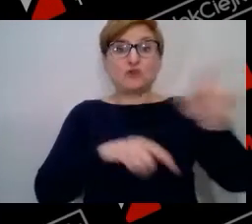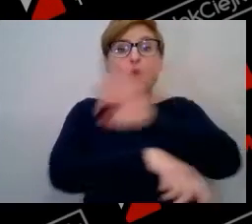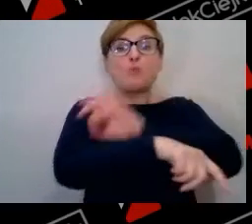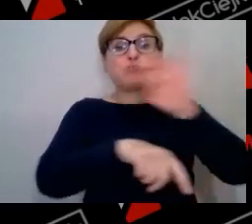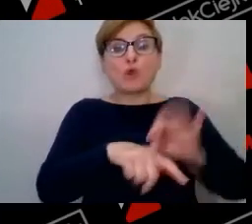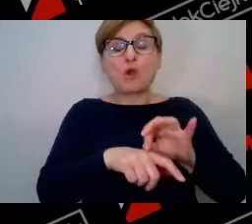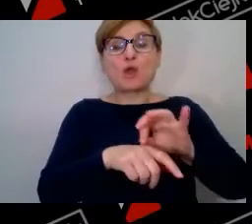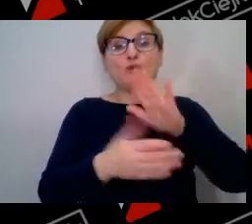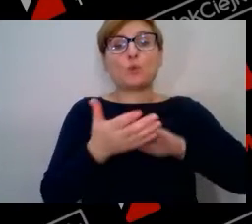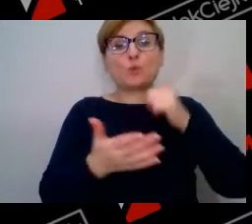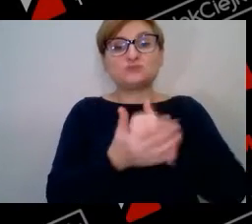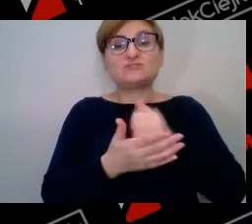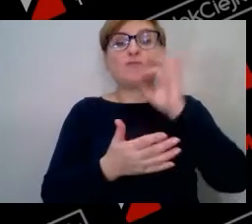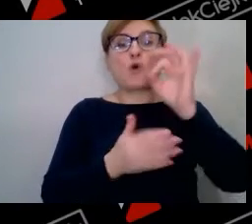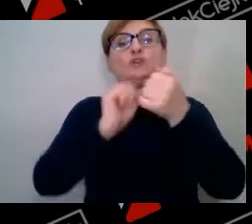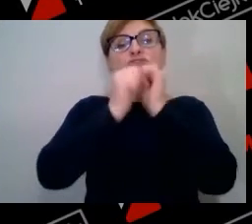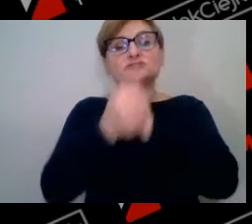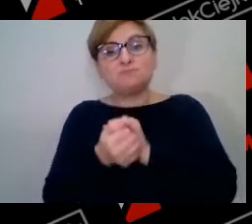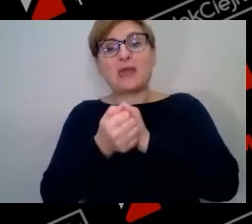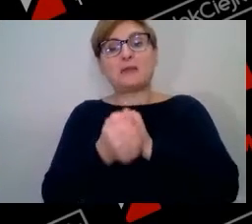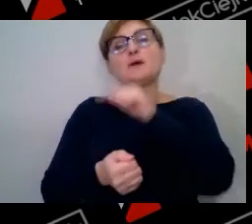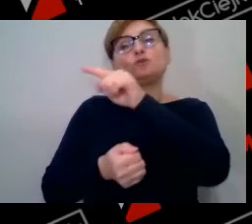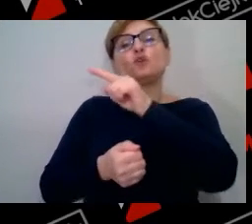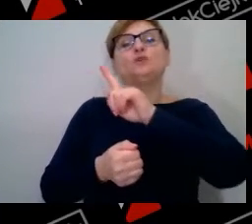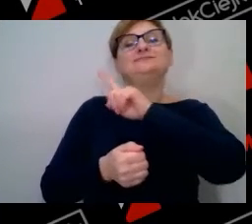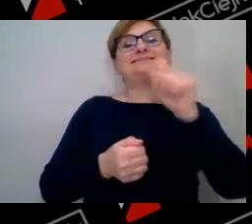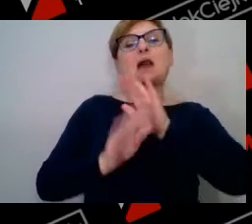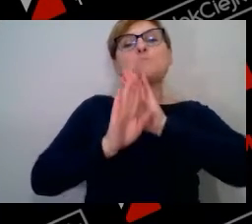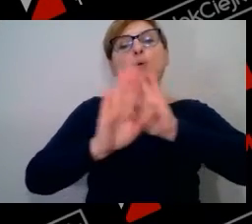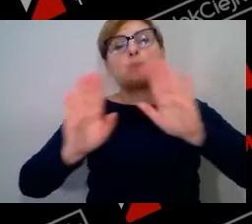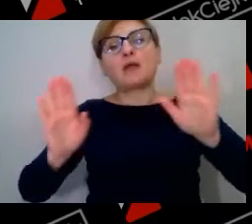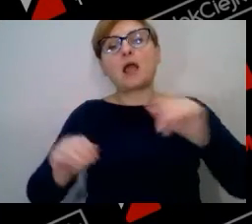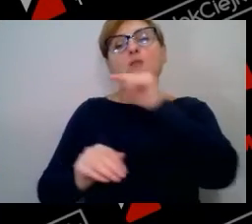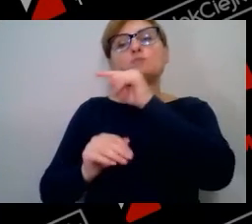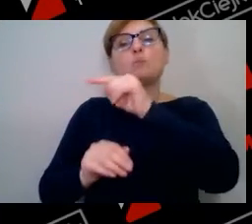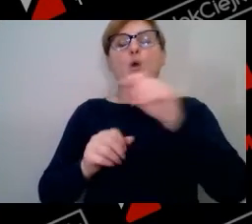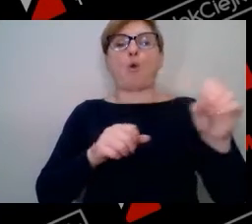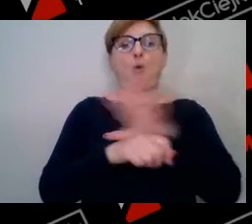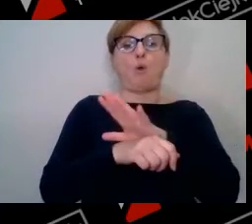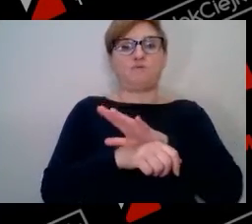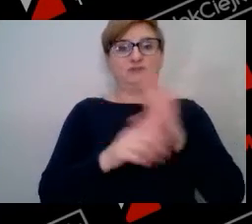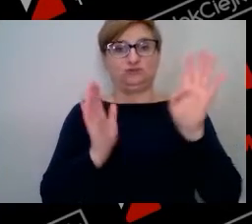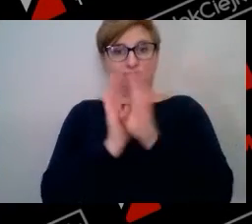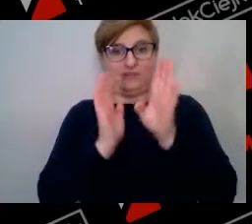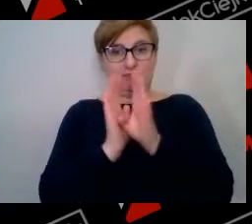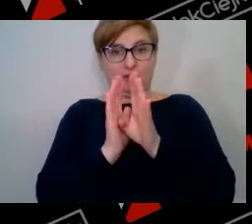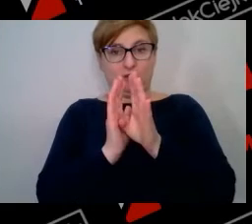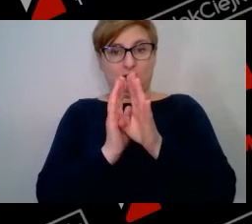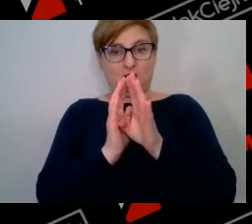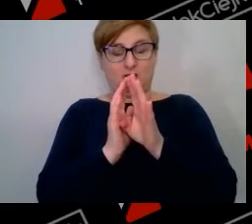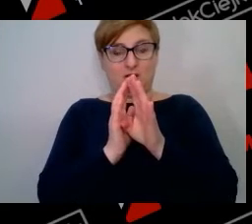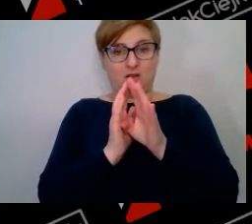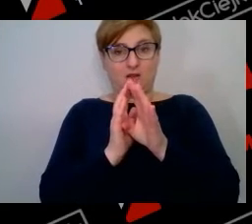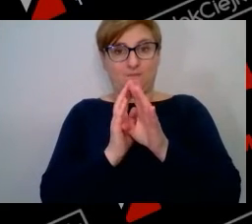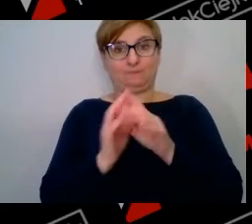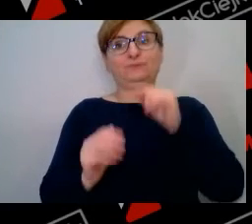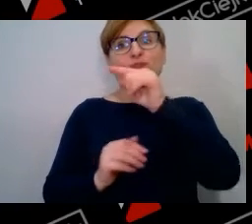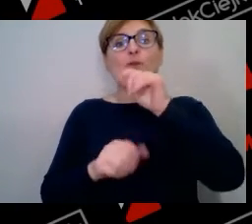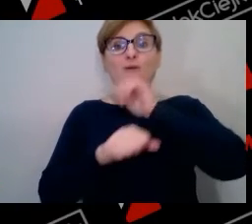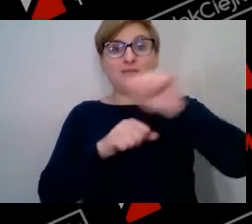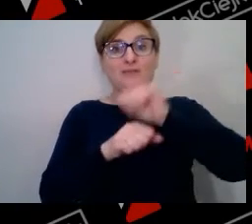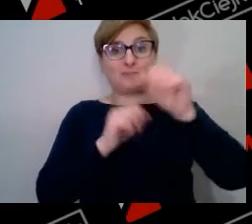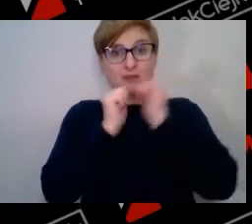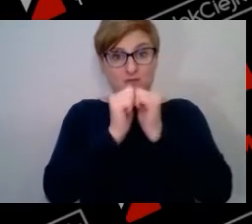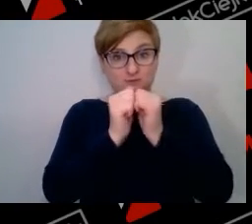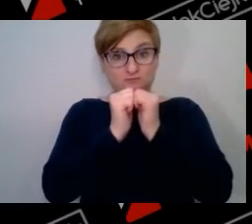ustawy o szczególnych rozwiązaniach związanych z zapobieganiem, przeciwdziałaniem i zwalczaniem COVID-19. Ta poprawka z 11 września jest dla